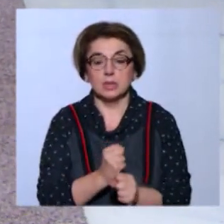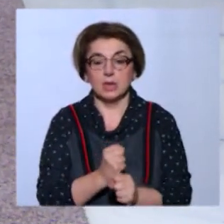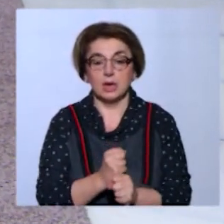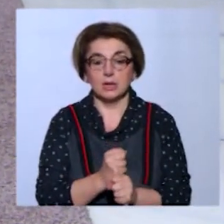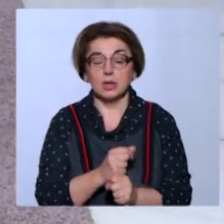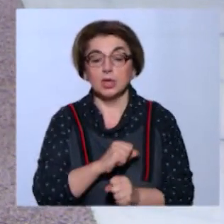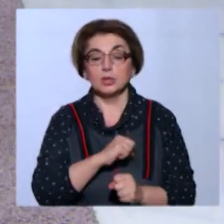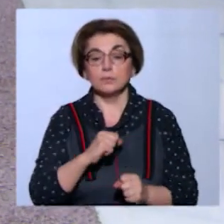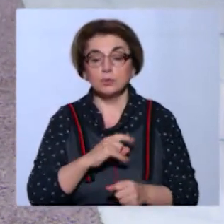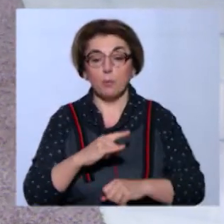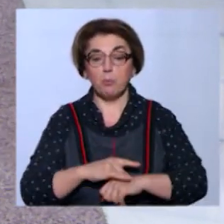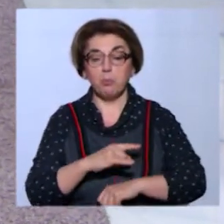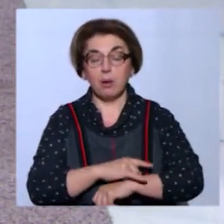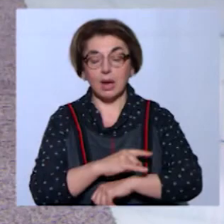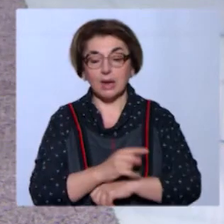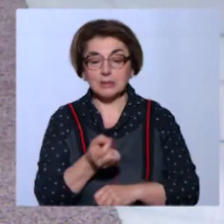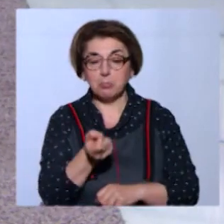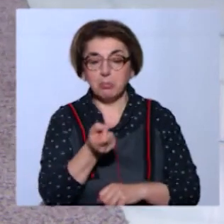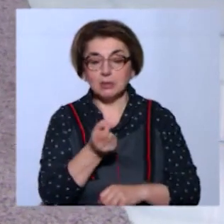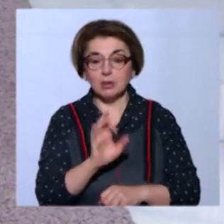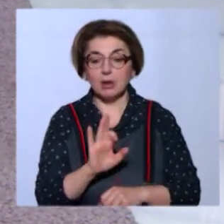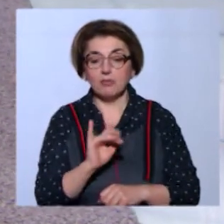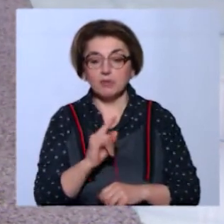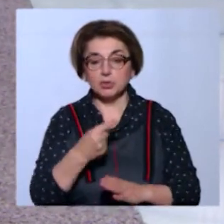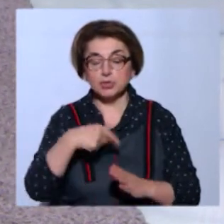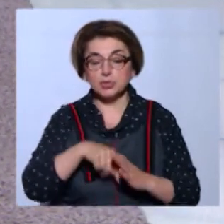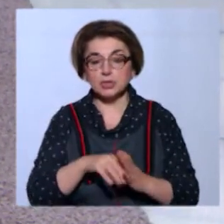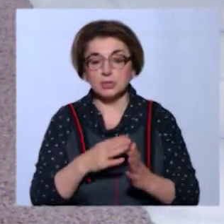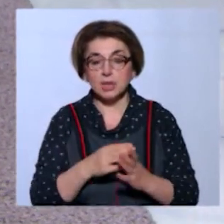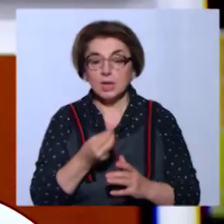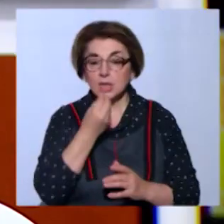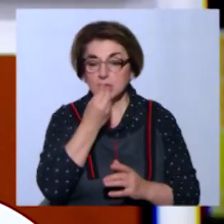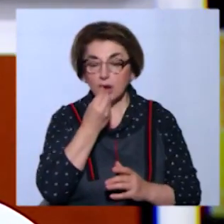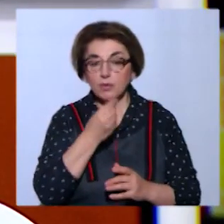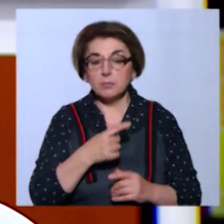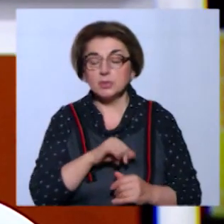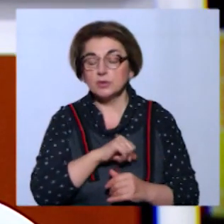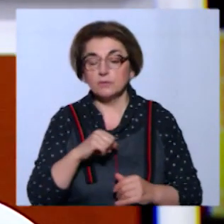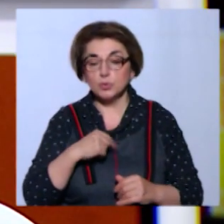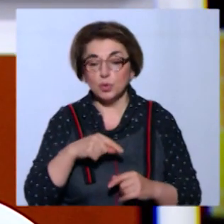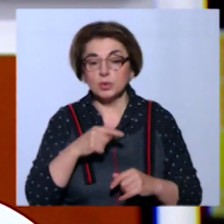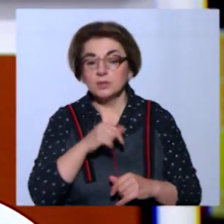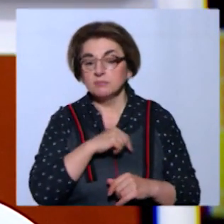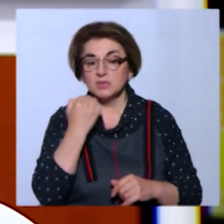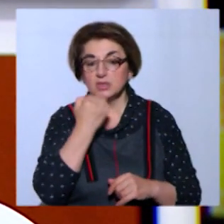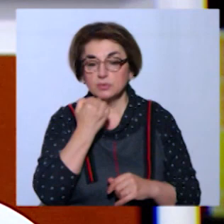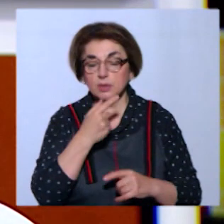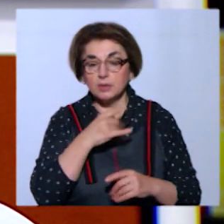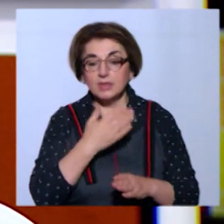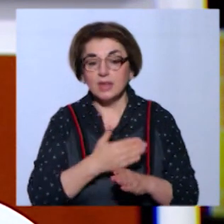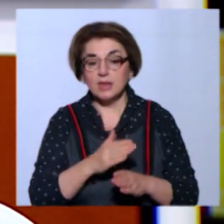ქვირითი შეიცავს საკვებ ნივთიერებას, რომლის ხარჯიც იზრდება და ჩანასახი. ხოლო